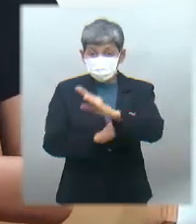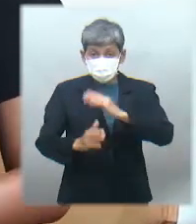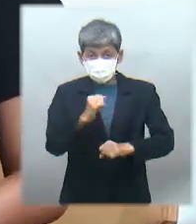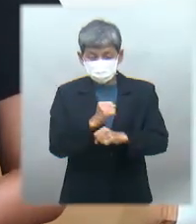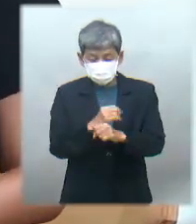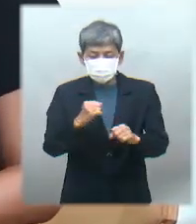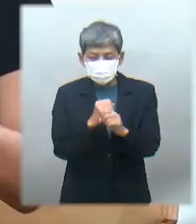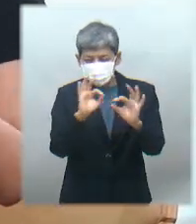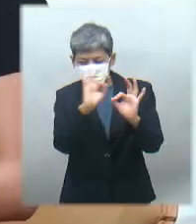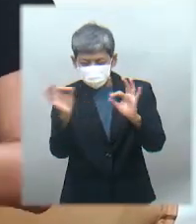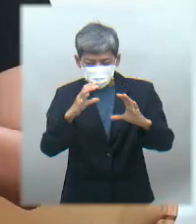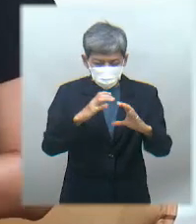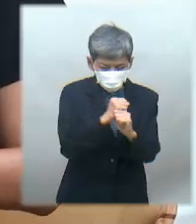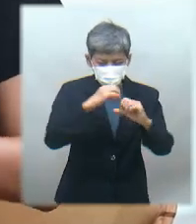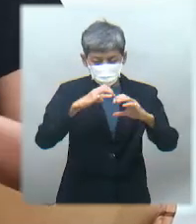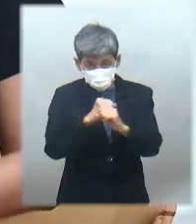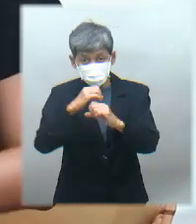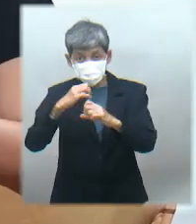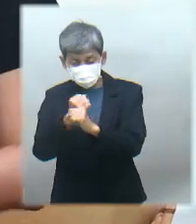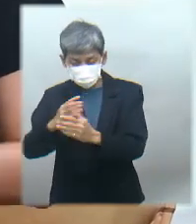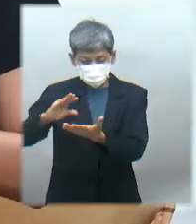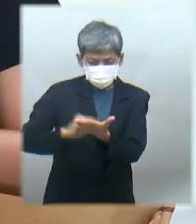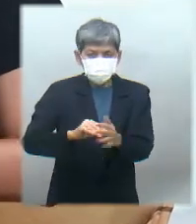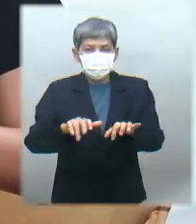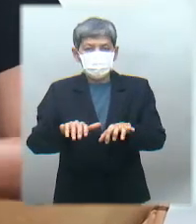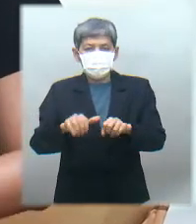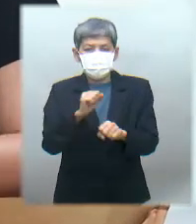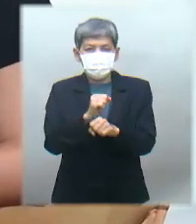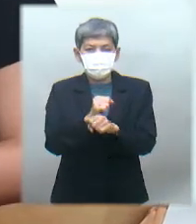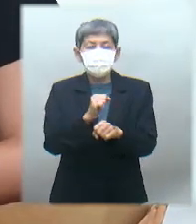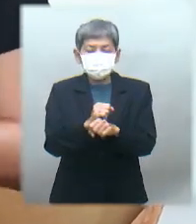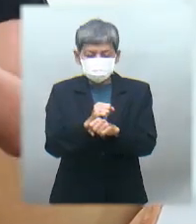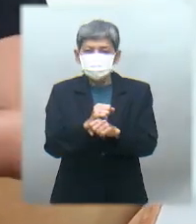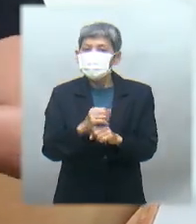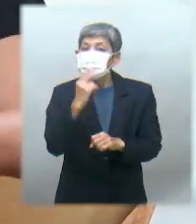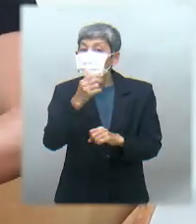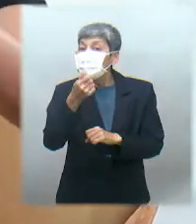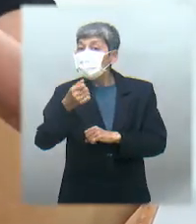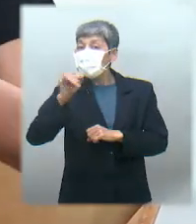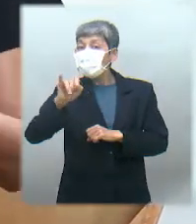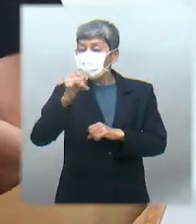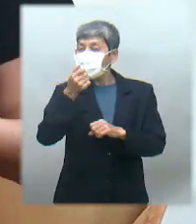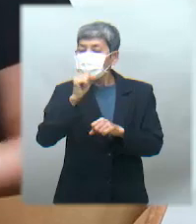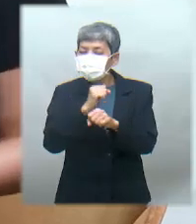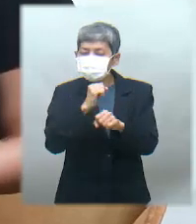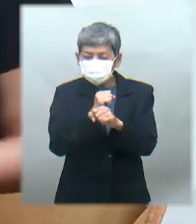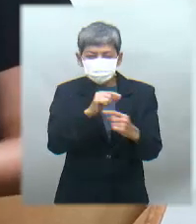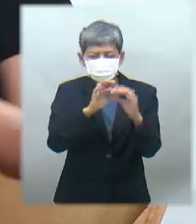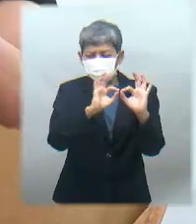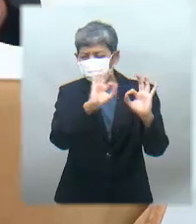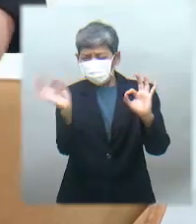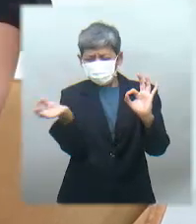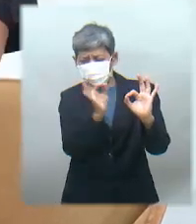อนไวในกสรุปอยู่เพการสรุปจรๆแล้วันกคือการทเทนเข้ามูเหอนกัเพื่ให AI รู้ว่ อาจัเนอหยะยา